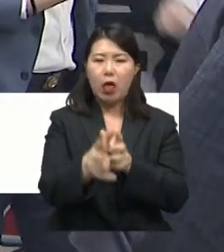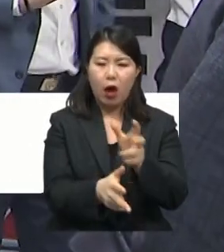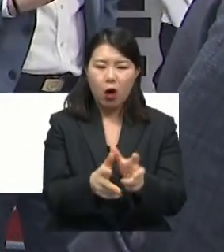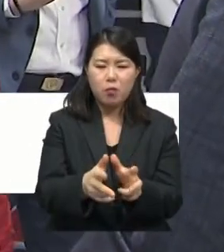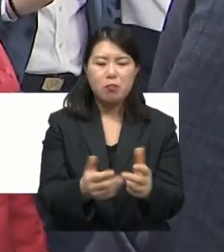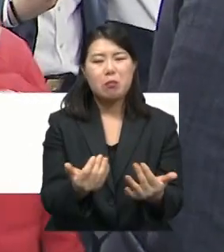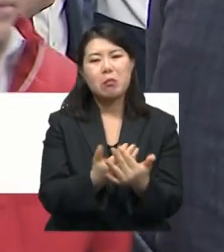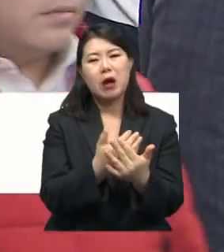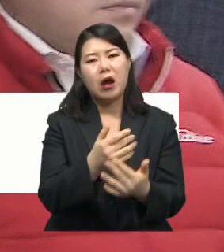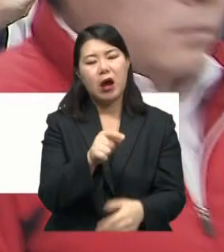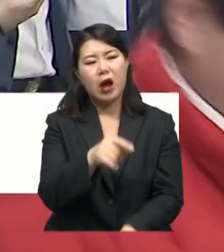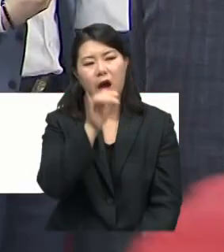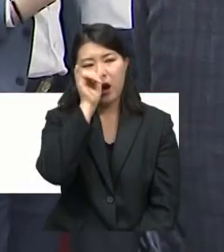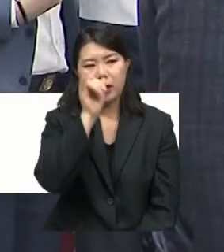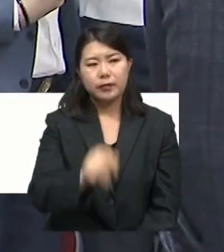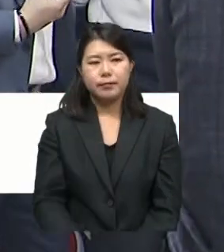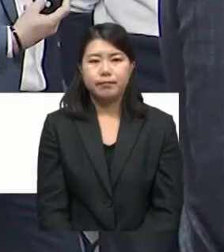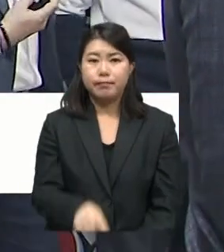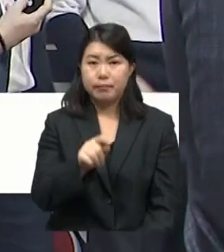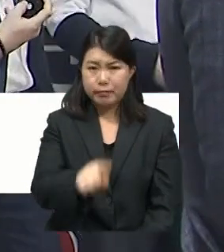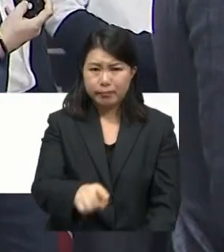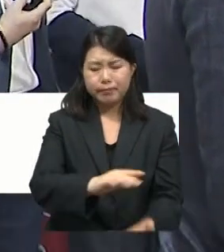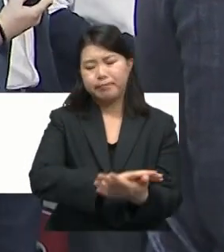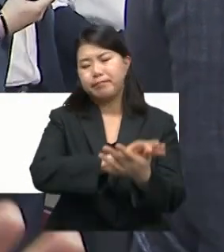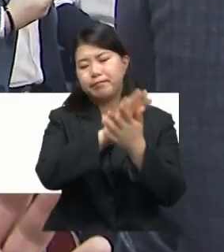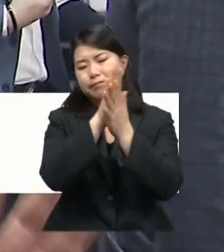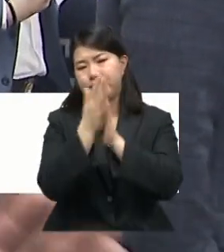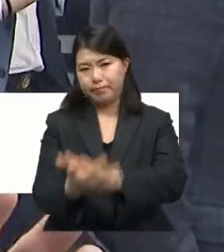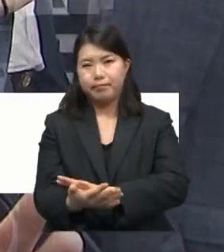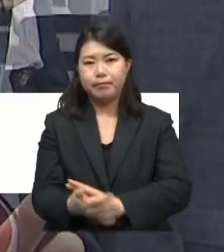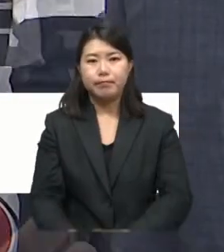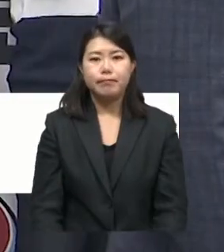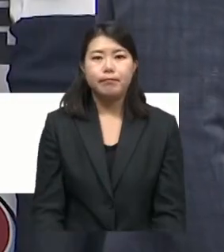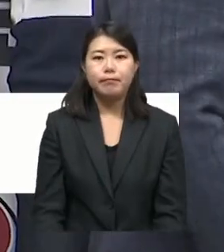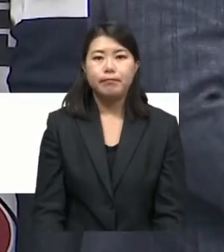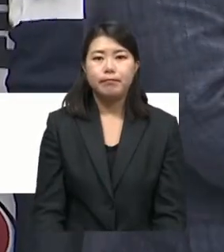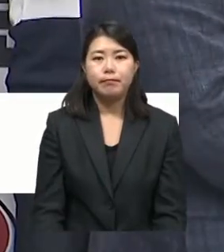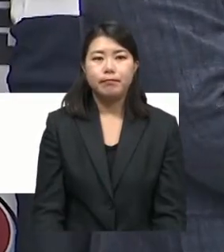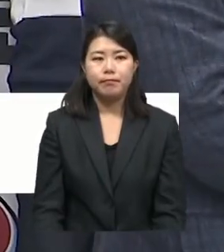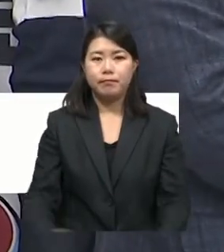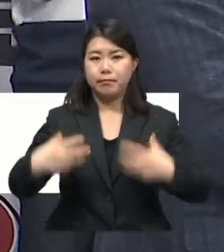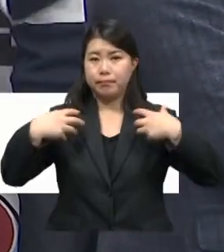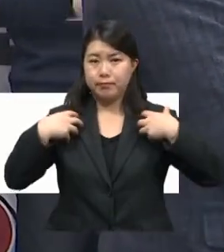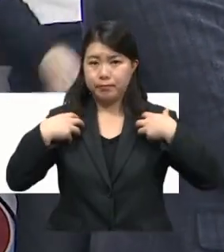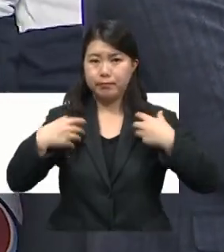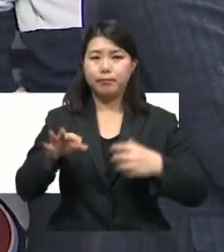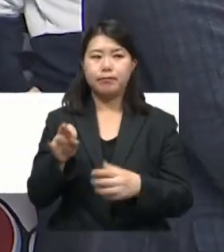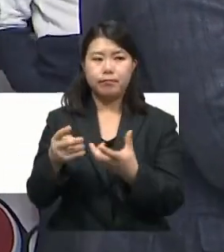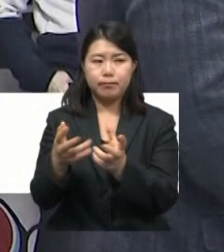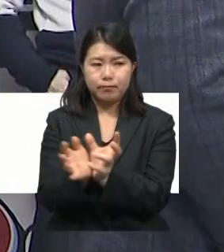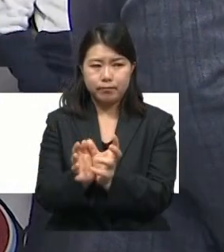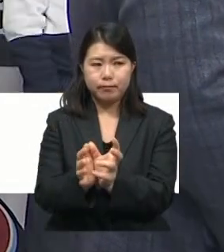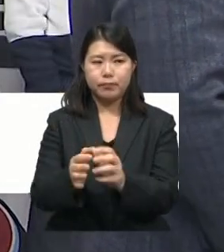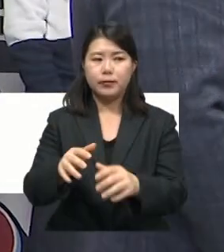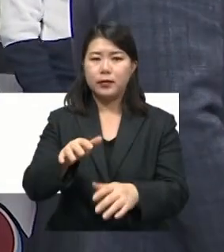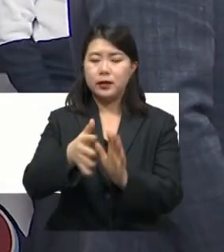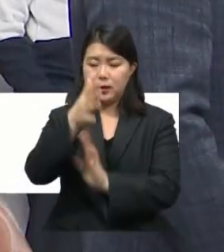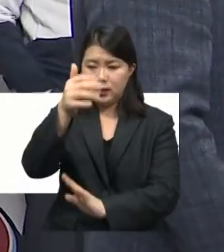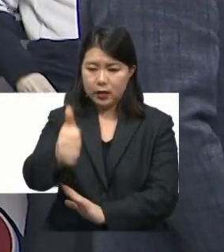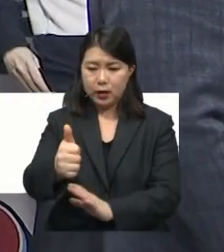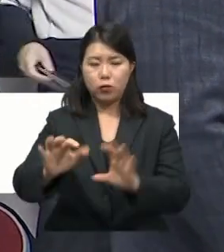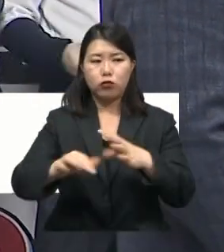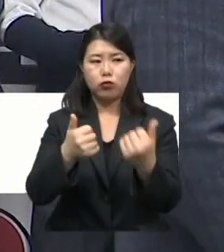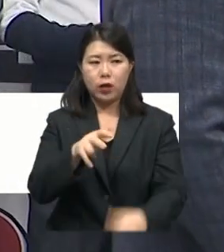위한 그런 사업이 진행이 된 면이 있는데 그 판 자체를 바꾸겠습니다. 정부, 집권 여당, 또 시장,